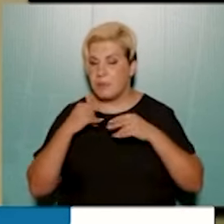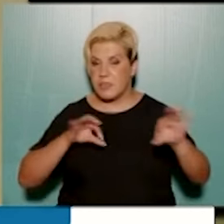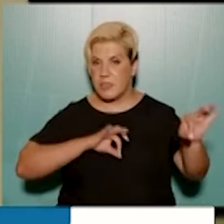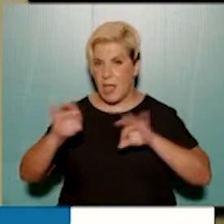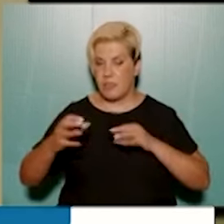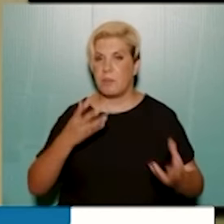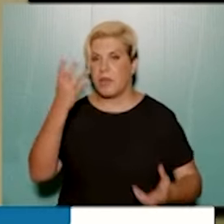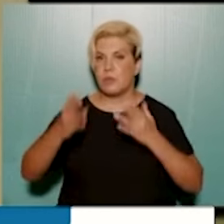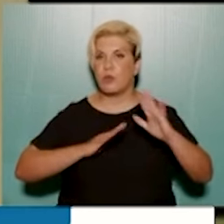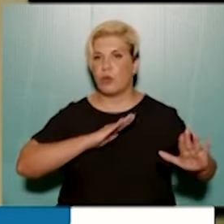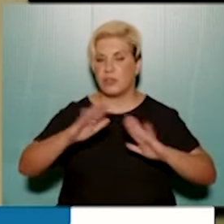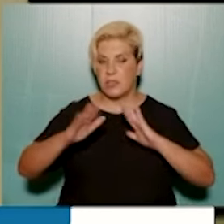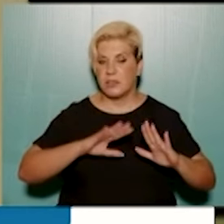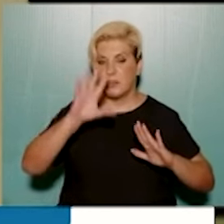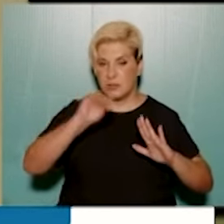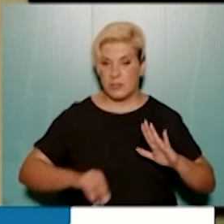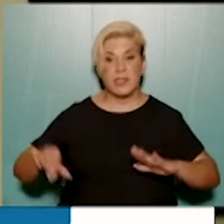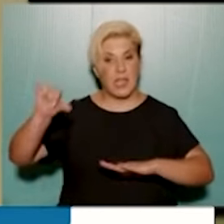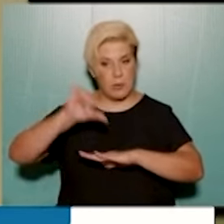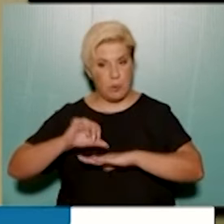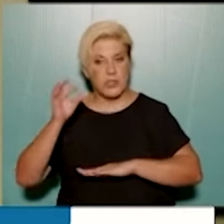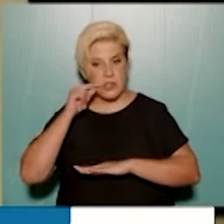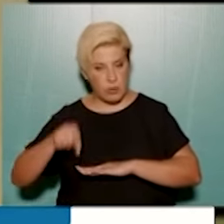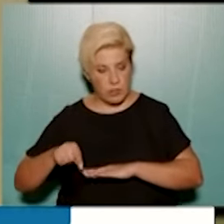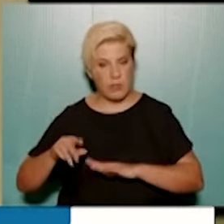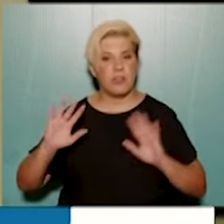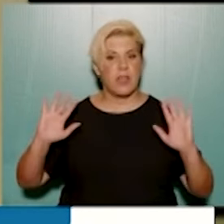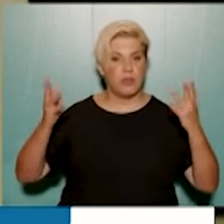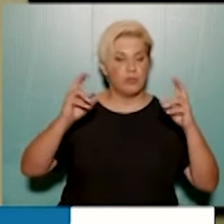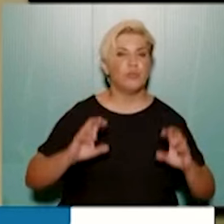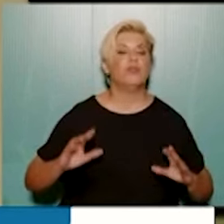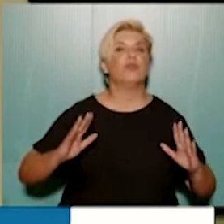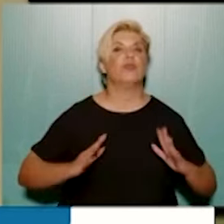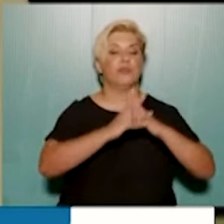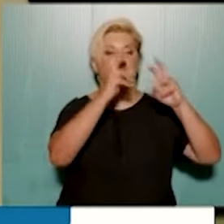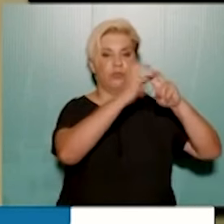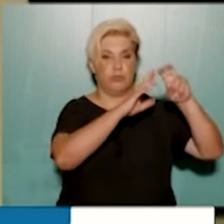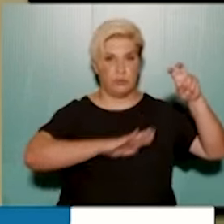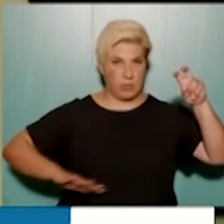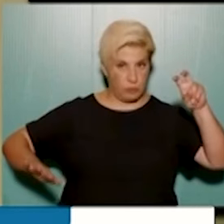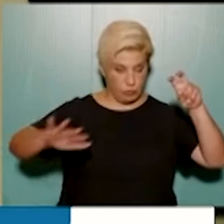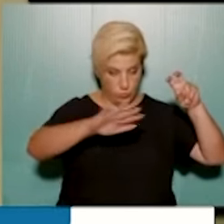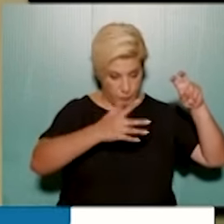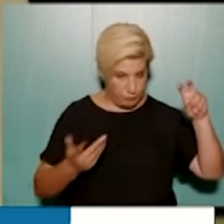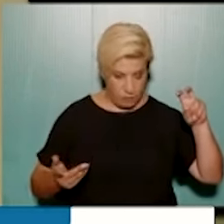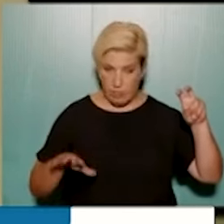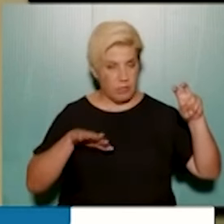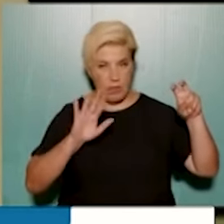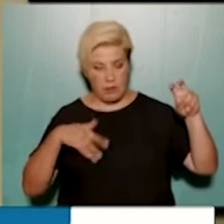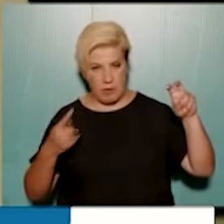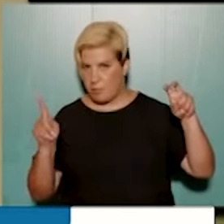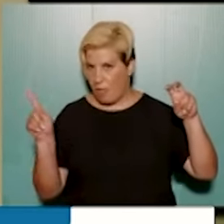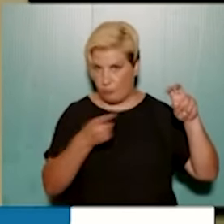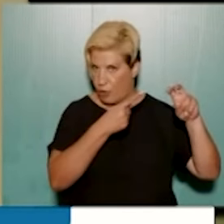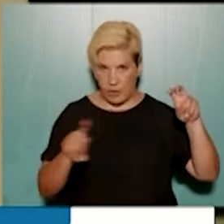αντιπυρικής προστασίας και αυτό αφορά και την πόλη μας και το δάσος του Σέιξου, για παράδειγμα, και ευρύτερα την περιοχή. Δεν είναι κάτι